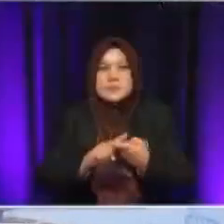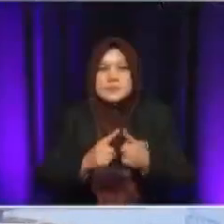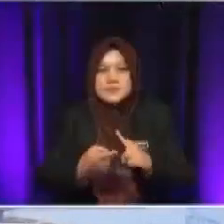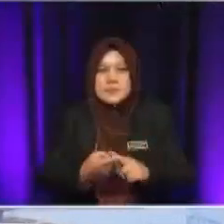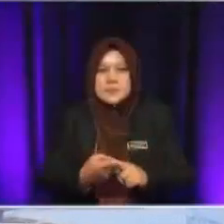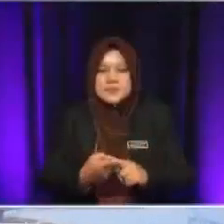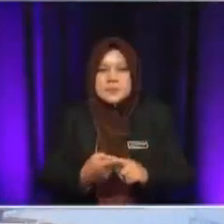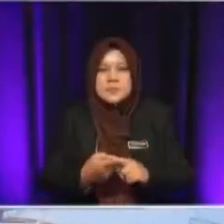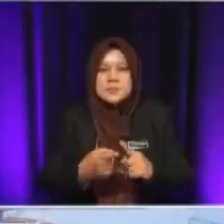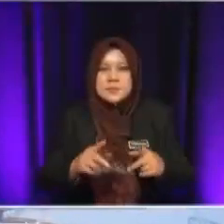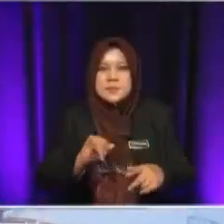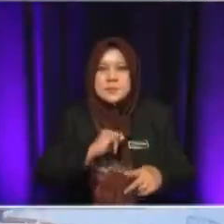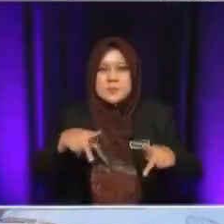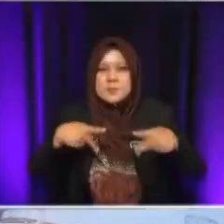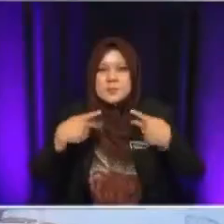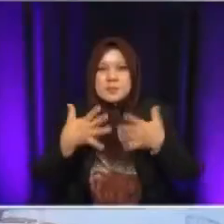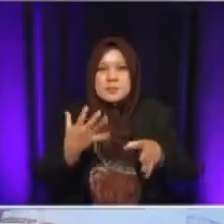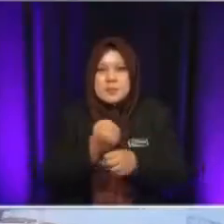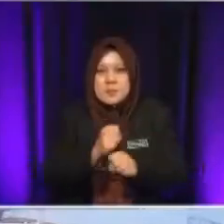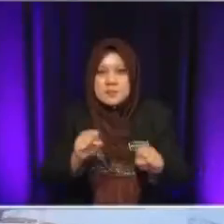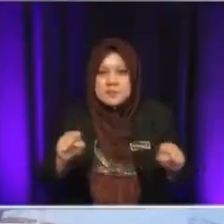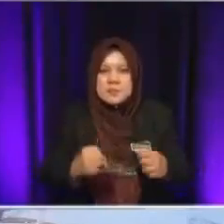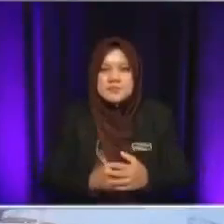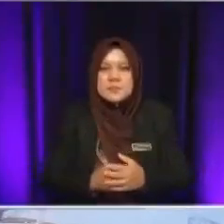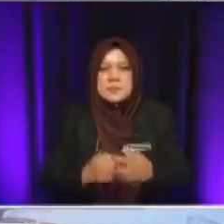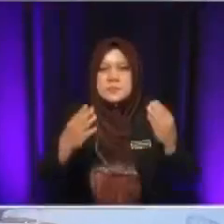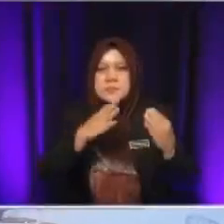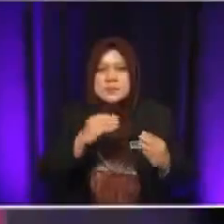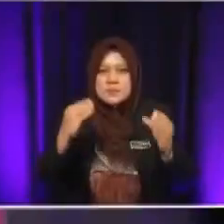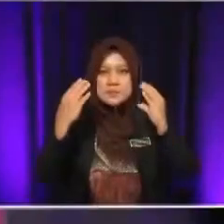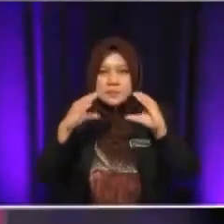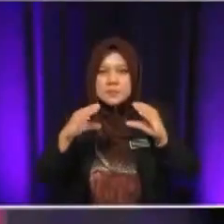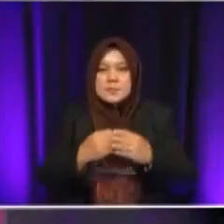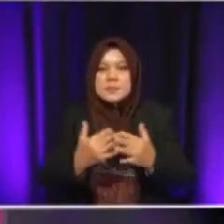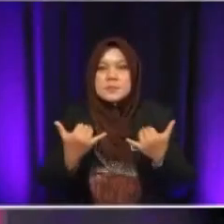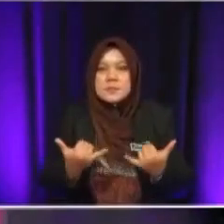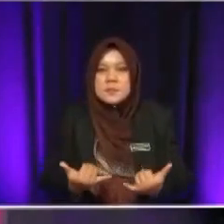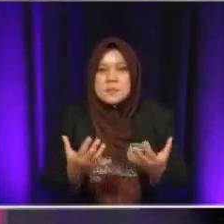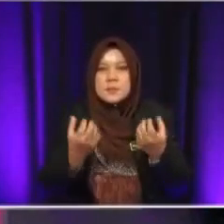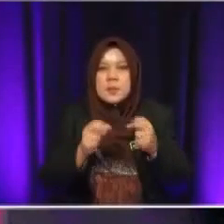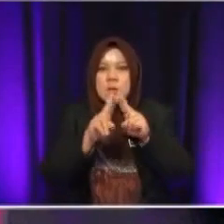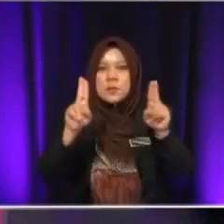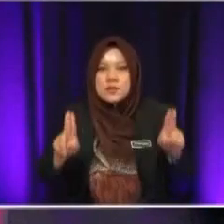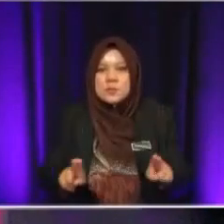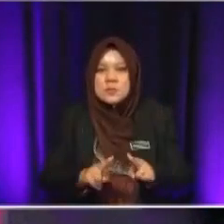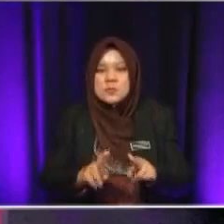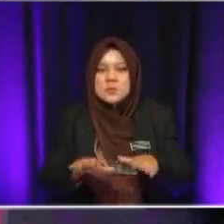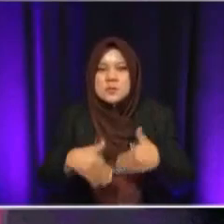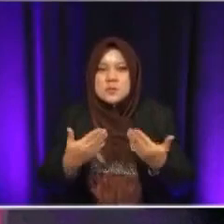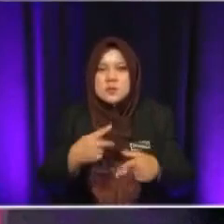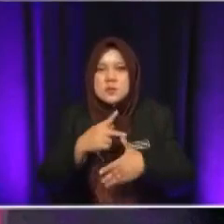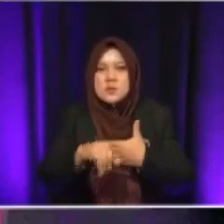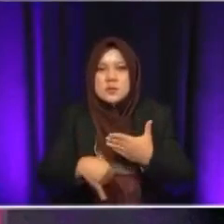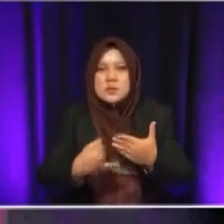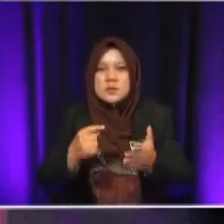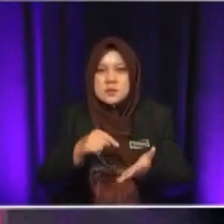Kawan-kawan, saya punya dah siap dah hasil inovasi saya dan juga cikgu. Baik cikgu, sekarang ni kita nak uji macam mana ni berjaya tak projek saya